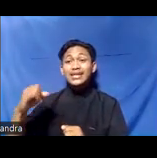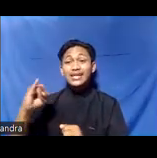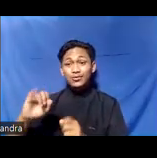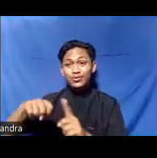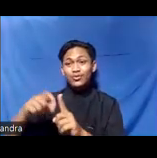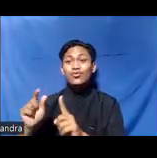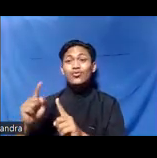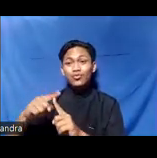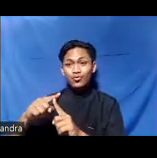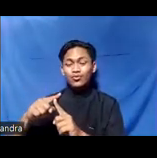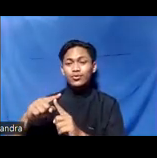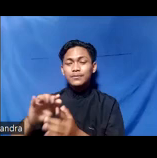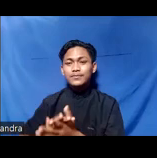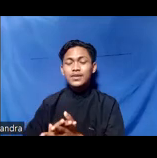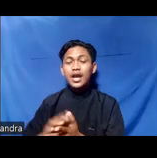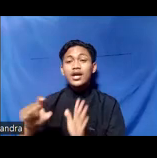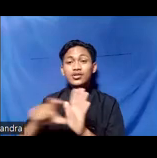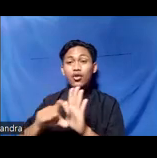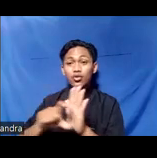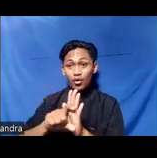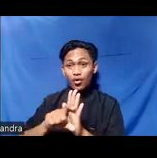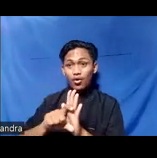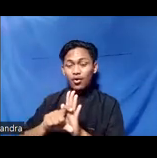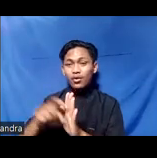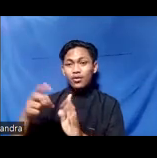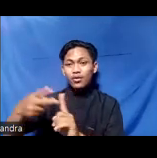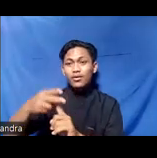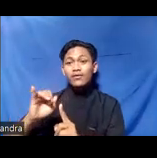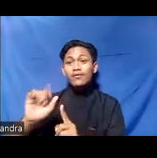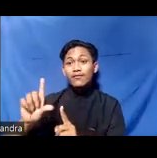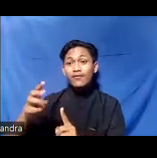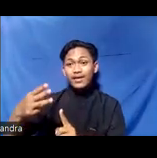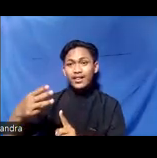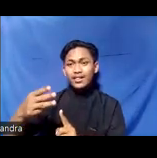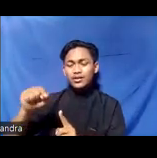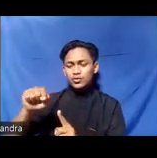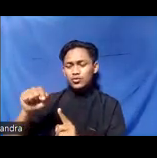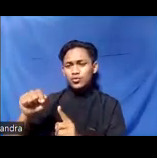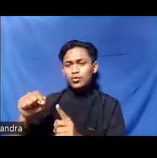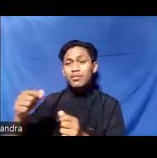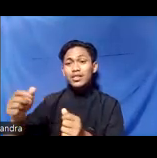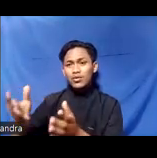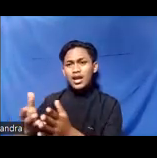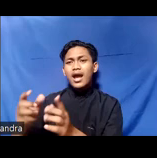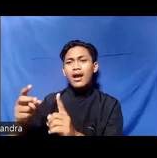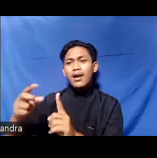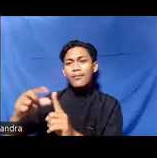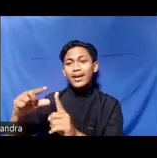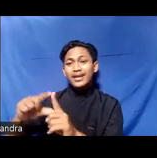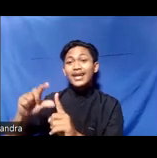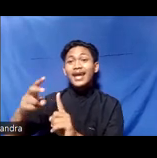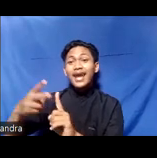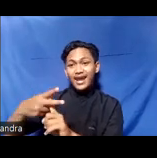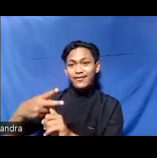kalau misalnya file yang kita buka itu berbentuk pdf nanti logo yutero akan berubah menjadi logo PDF kayak gini ya